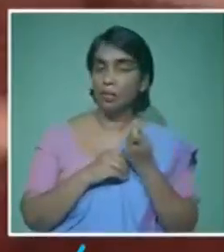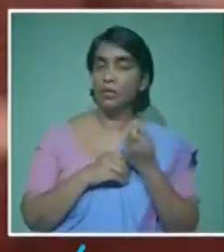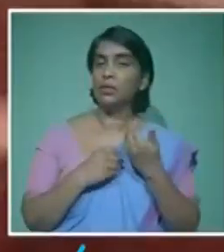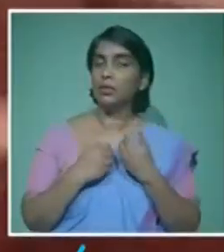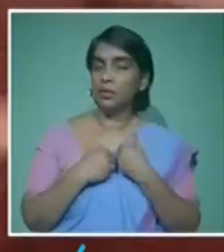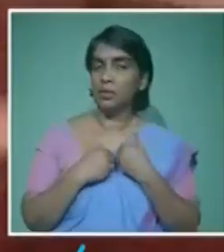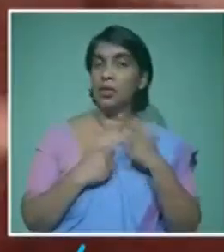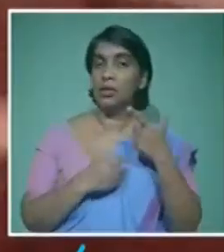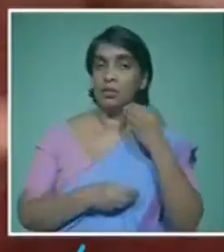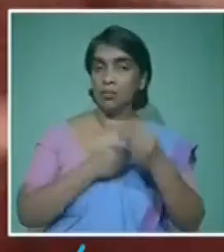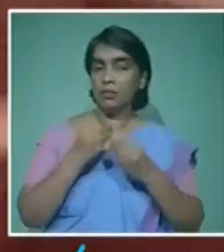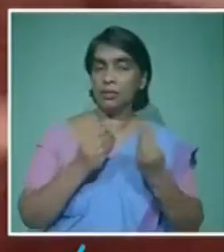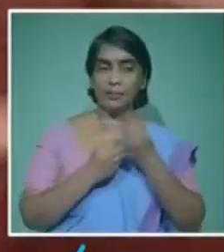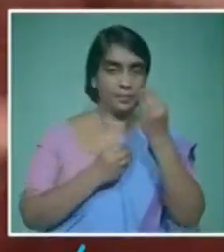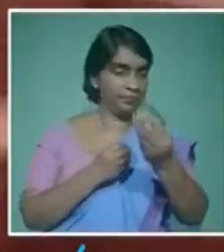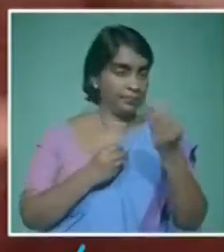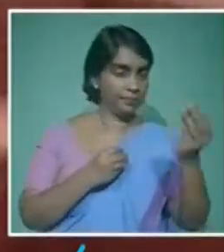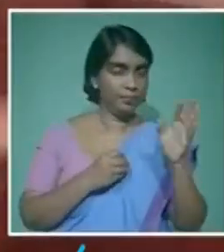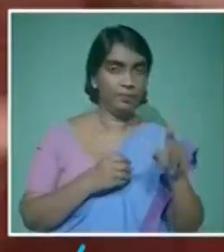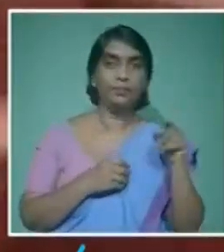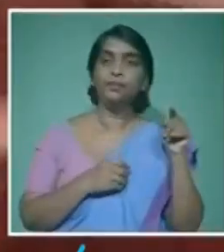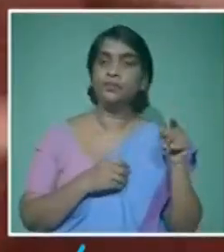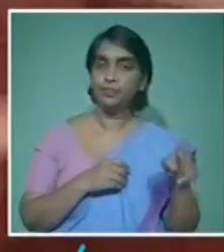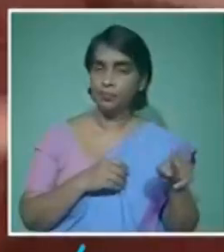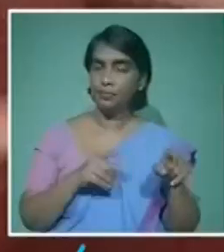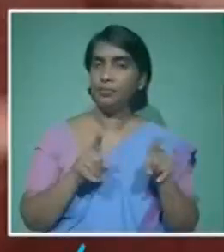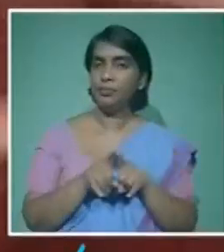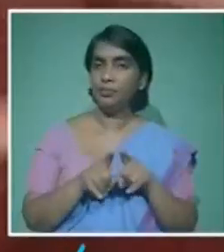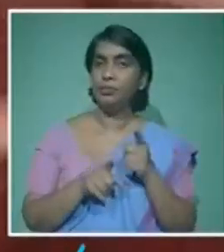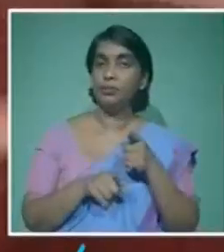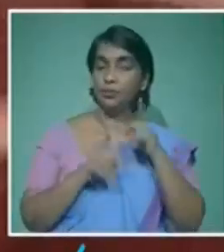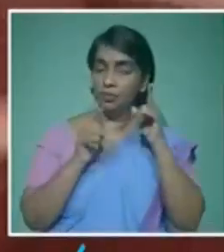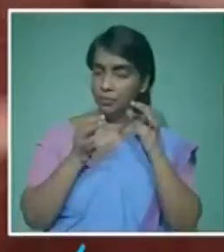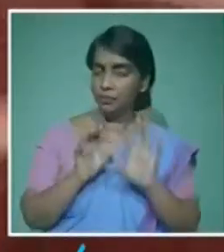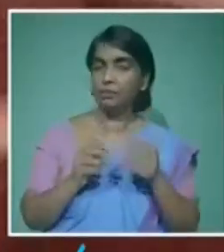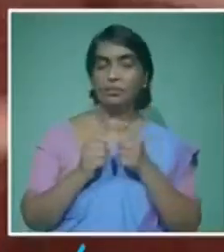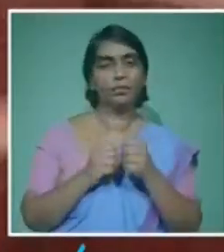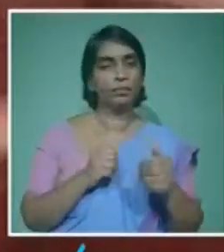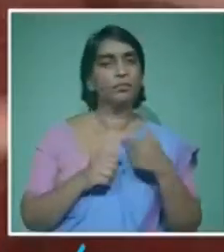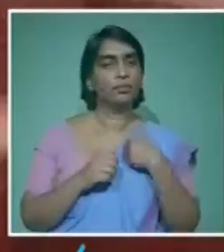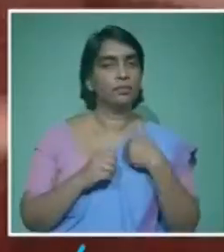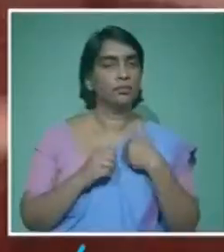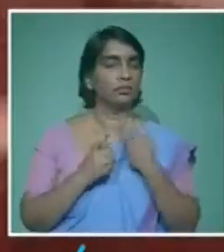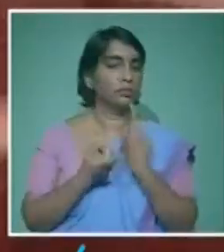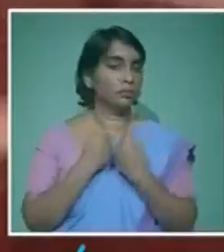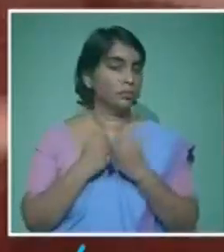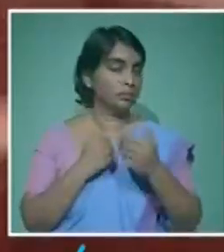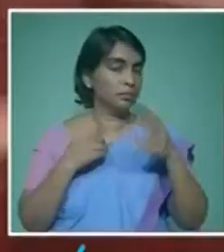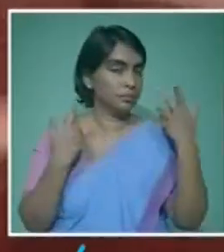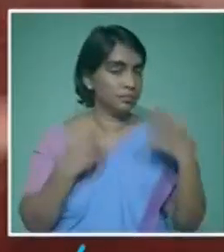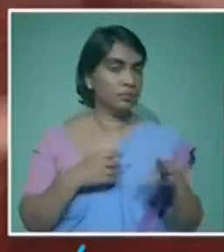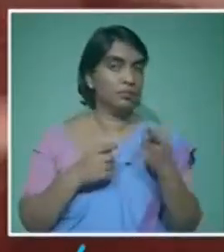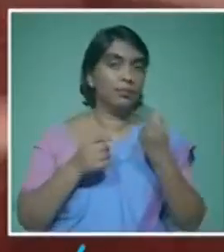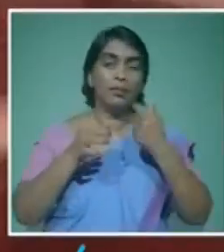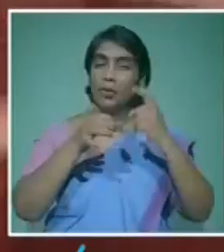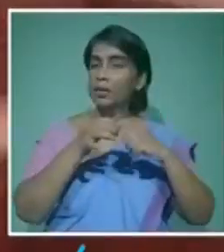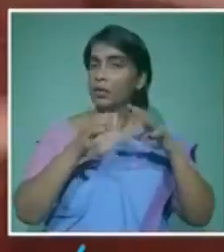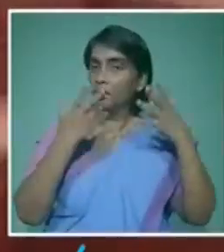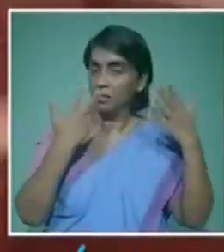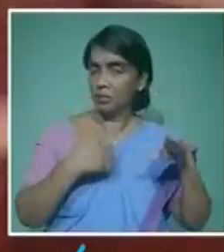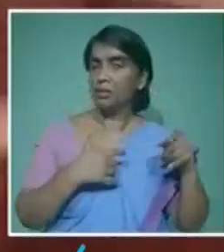இழப்பீட்டு தொகையானது மதிப்பீடு செய்யப்பட்ட மொத்த இழப்பீட்டு தொகையில் ஒரு பகுதி மட்டுமே ஆகும். அந்த